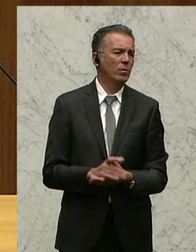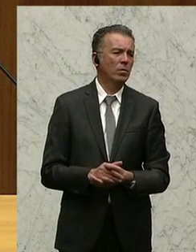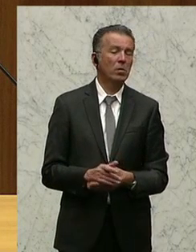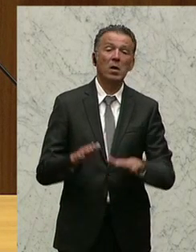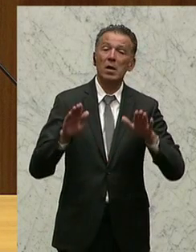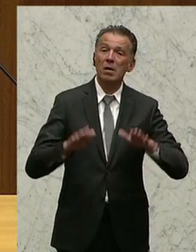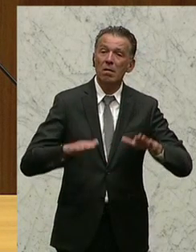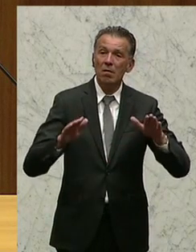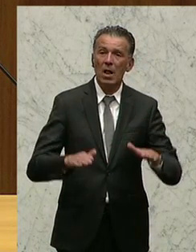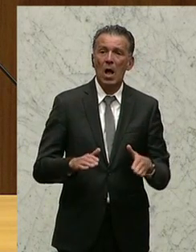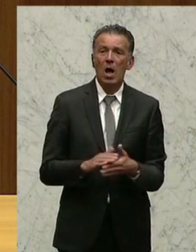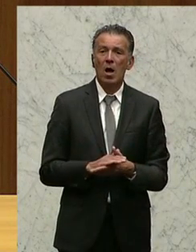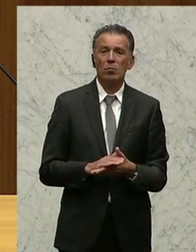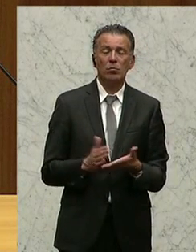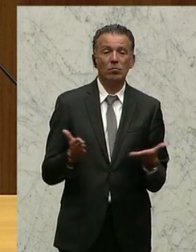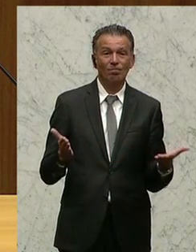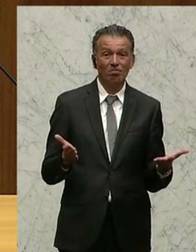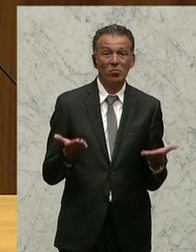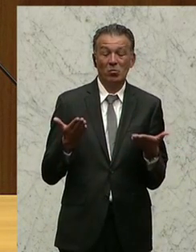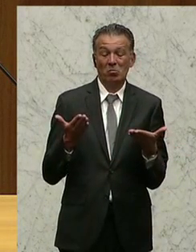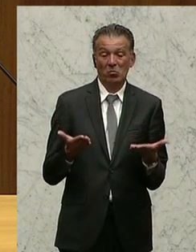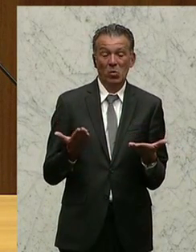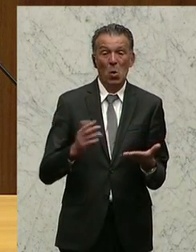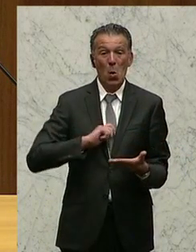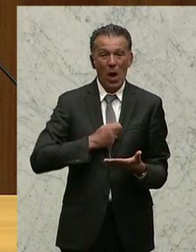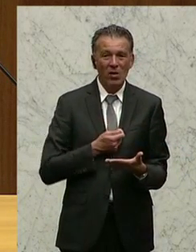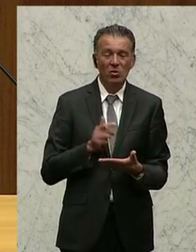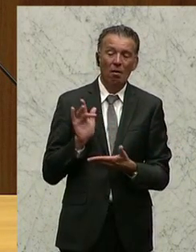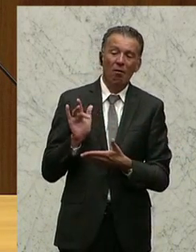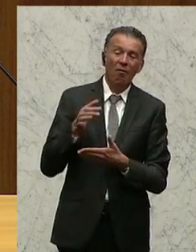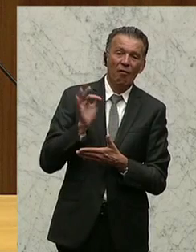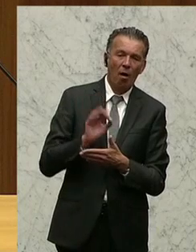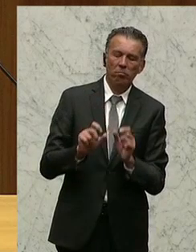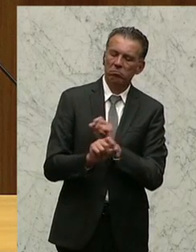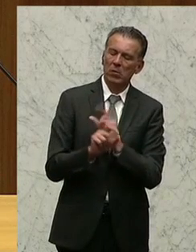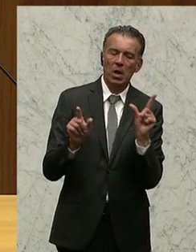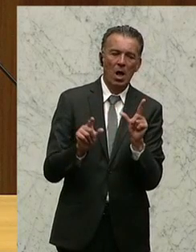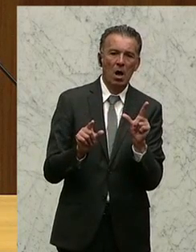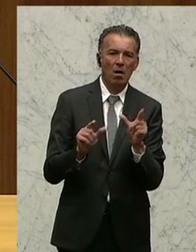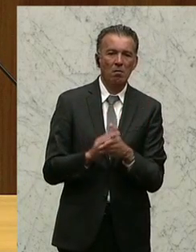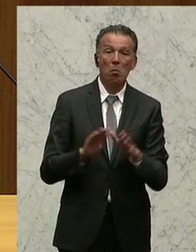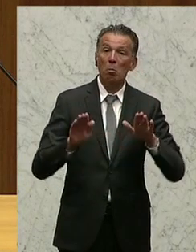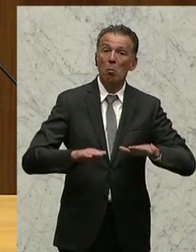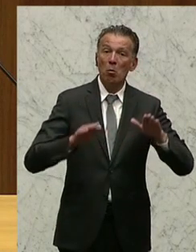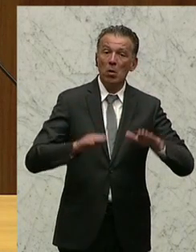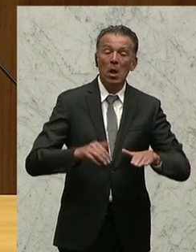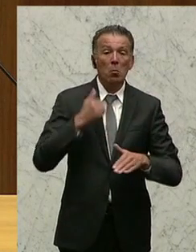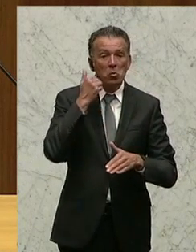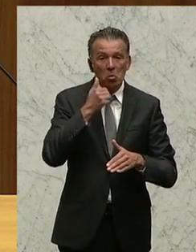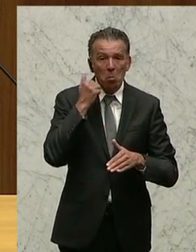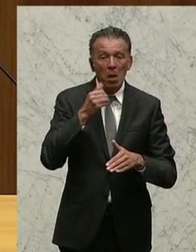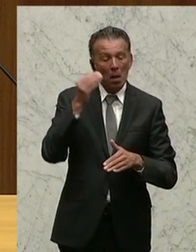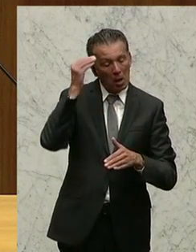der Islam ein derartiges Frauenbild vertritt, ist es ja ganz klar, dass gläubige Muslime